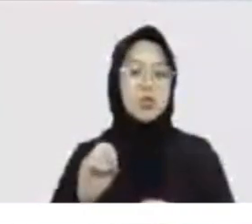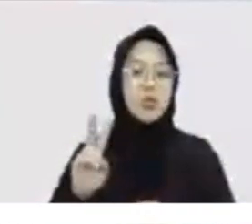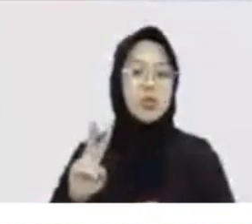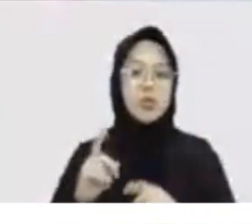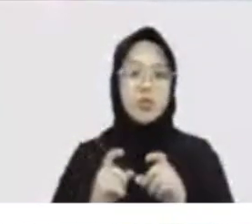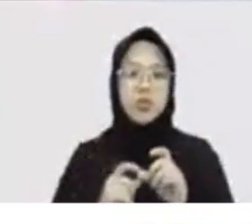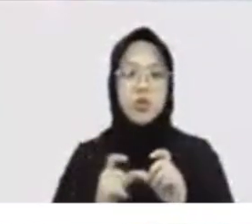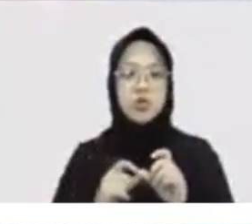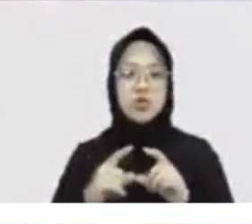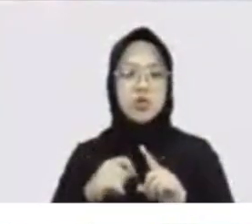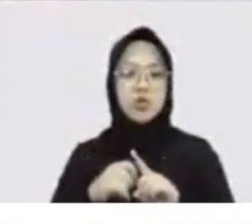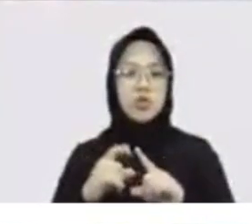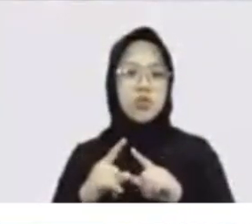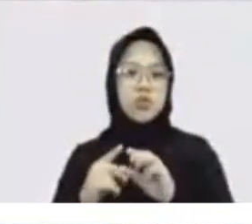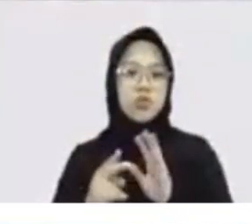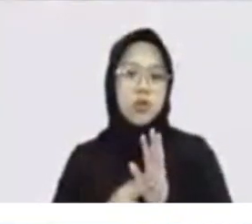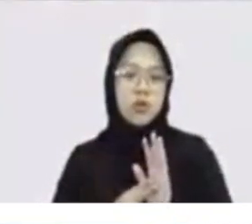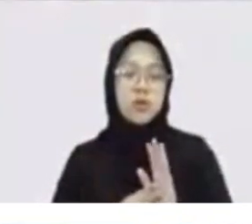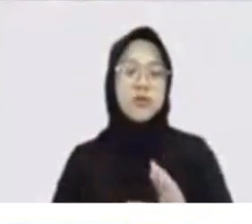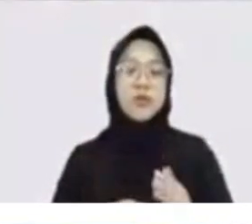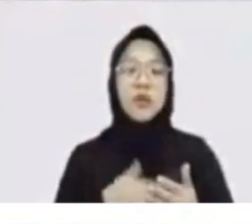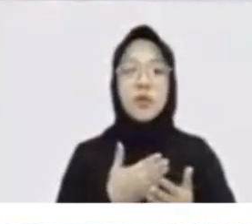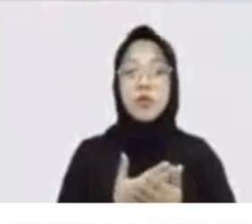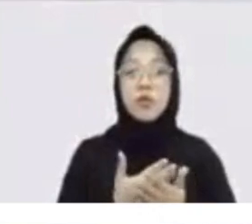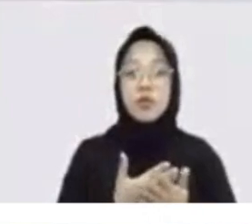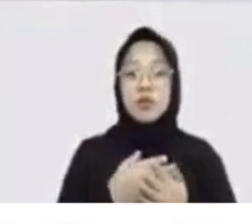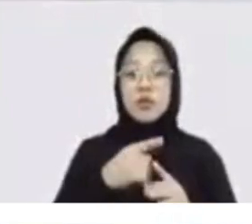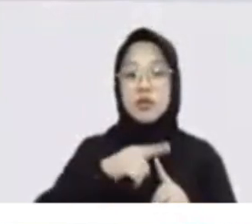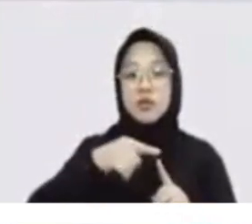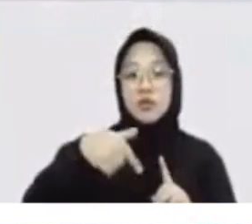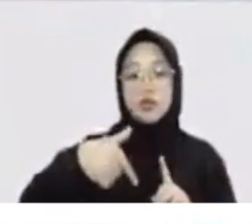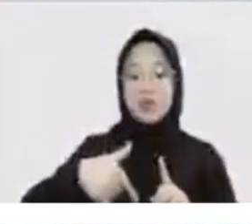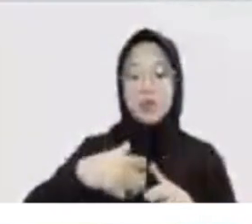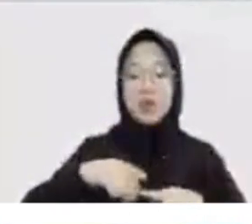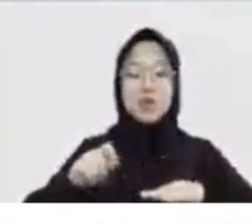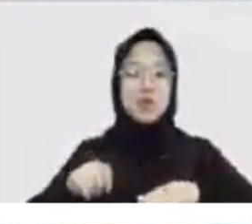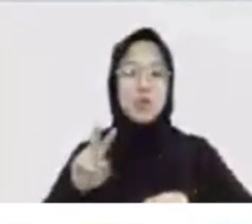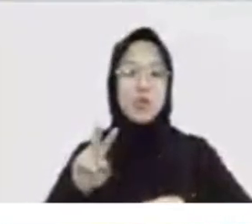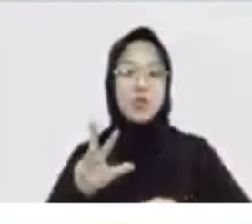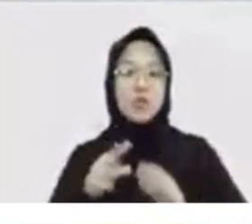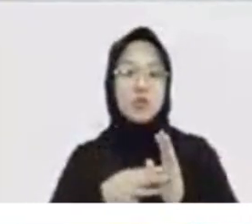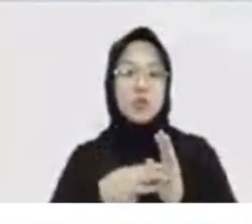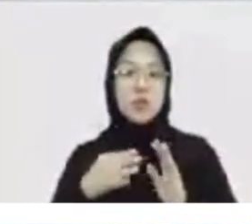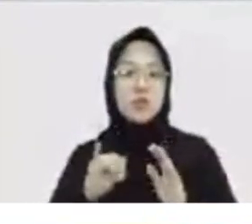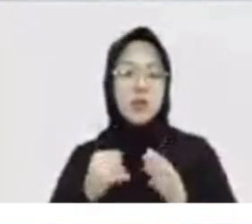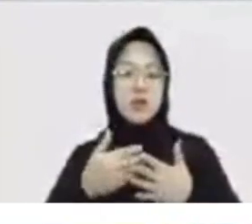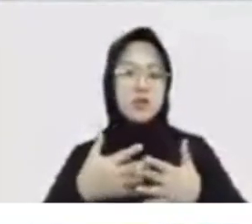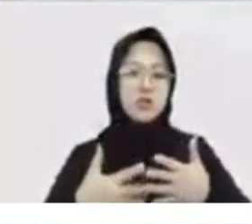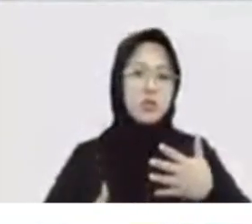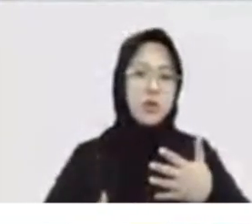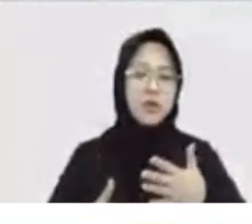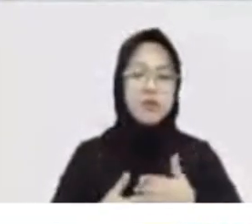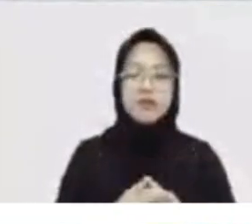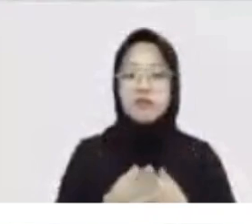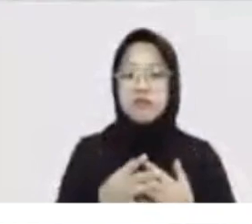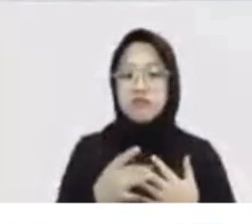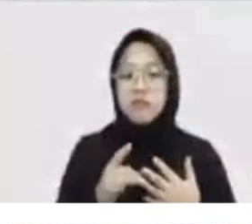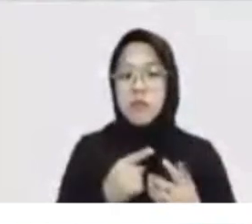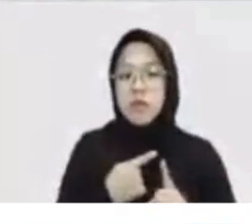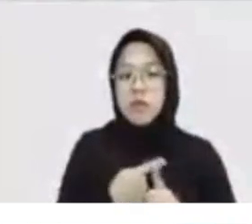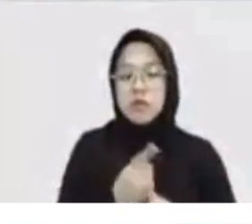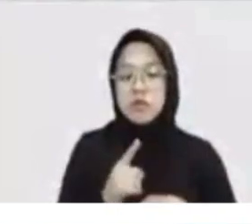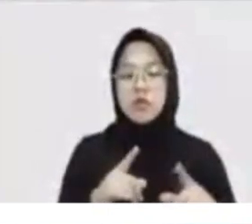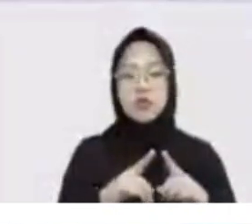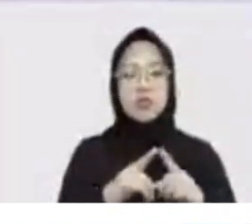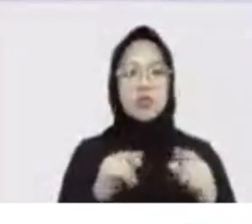Comal bukti T17 risalah sidang 29 Mei 2024 dan seterusnya pemilih tambahan hanya mendapatkan satu Surat Suara untuk memilih